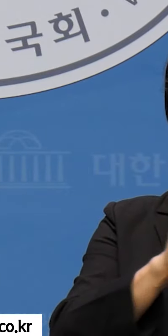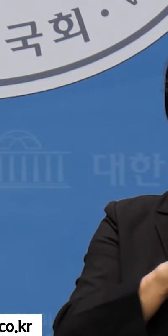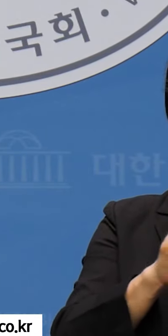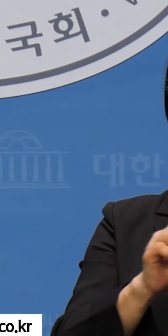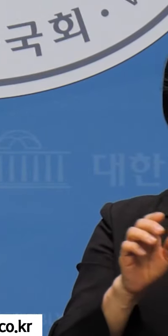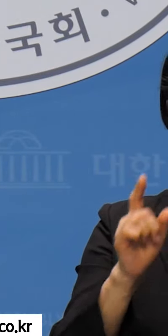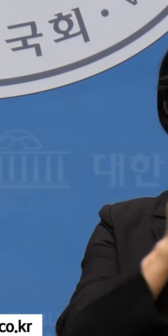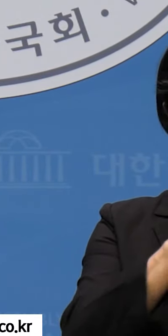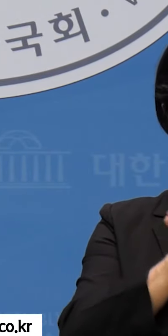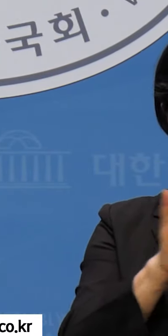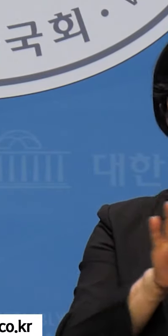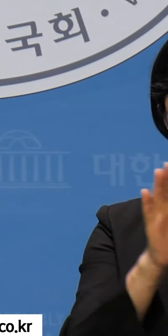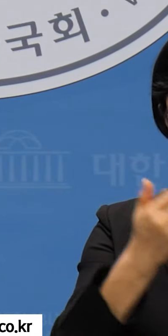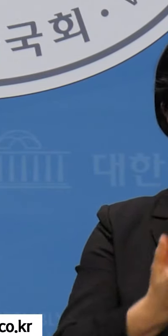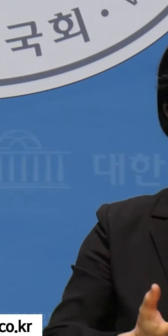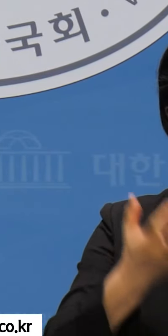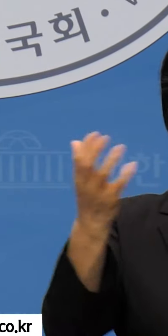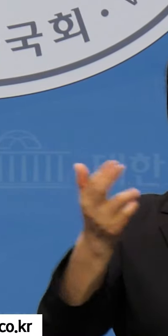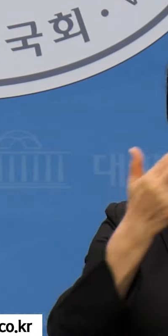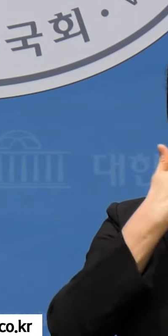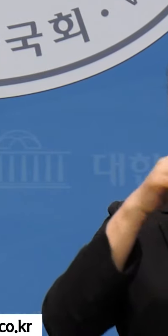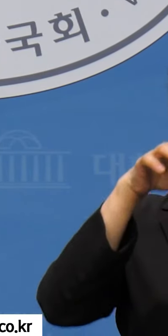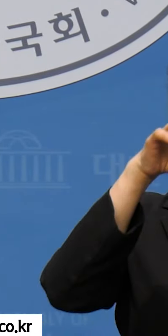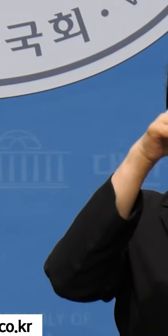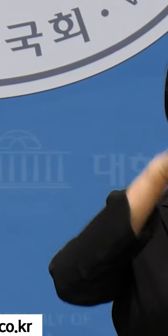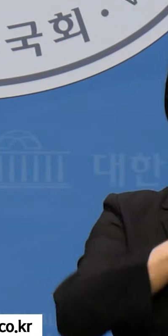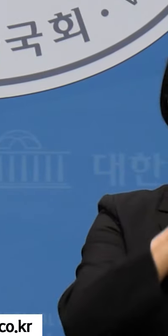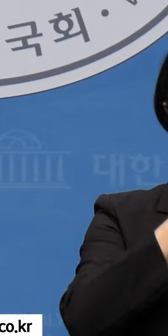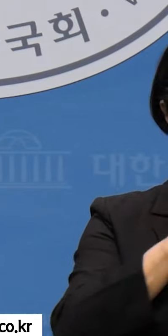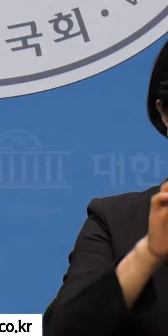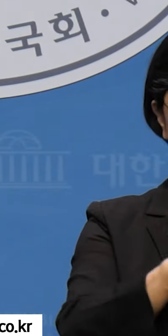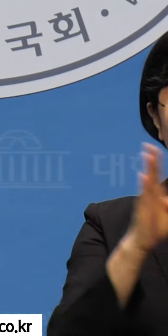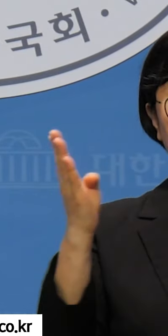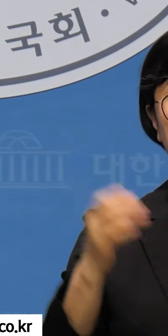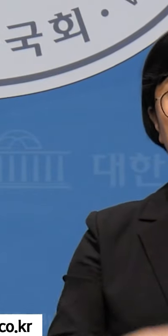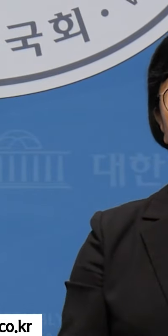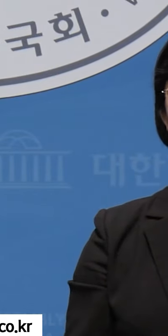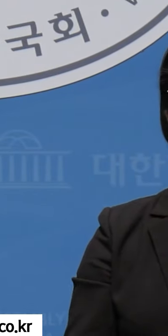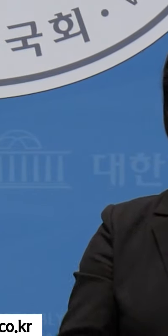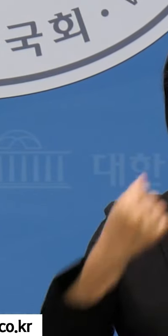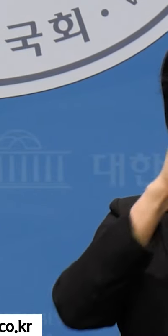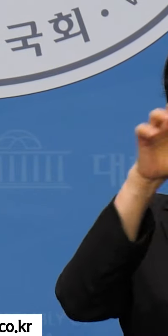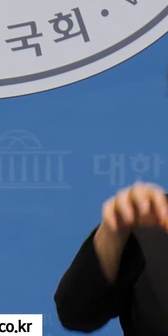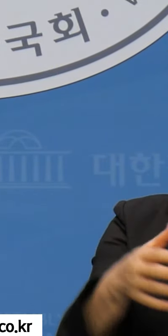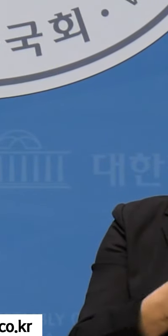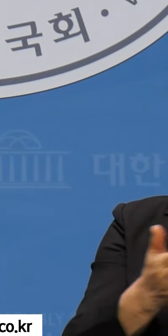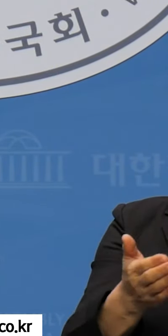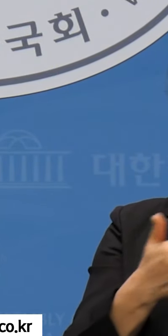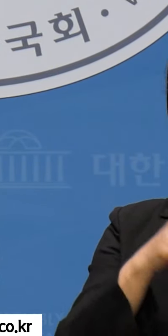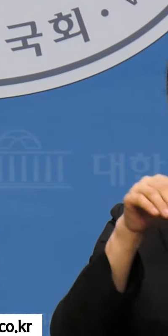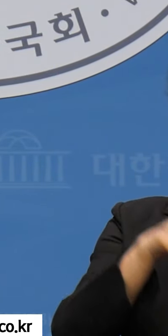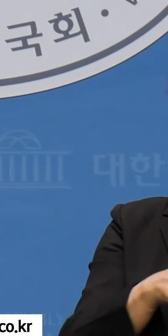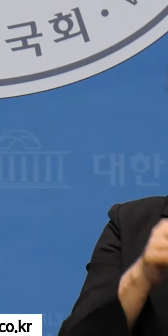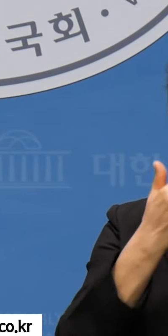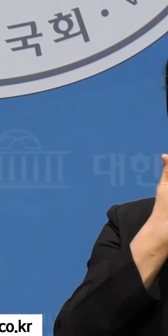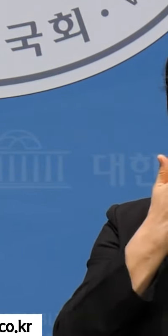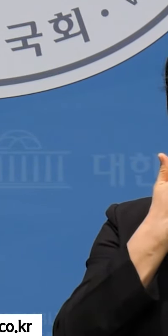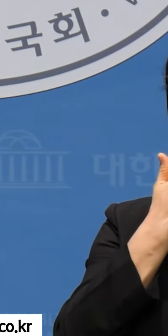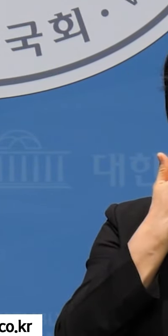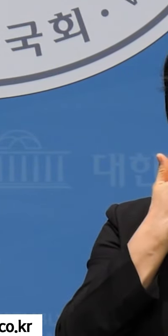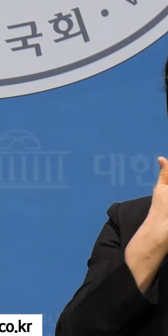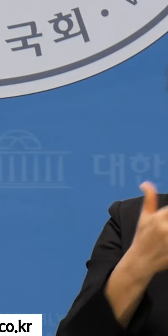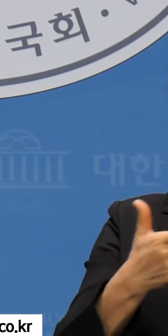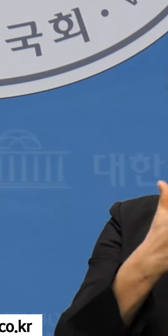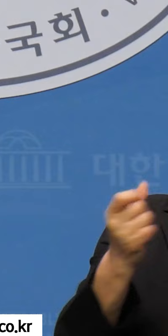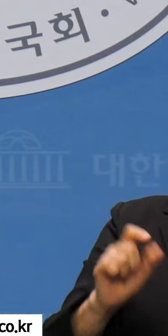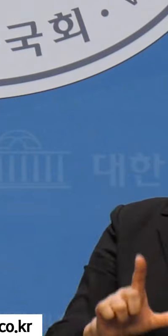수개표처럼 투표함 이동 없이 투표한 곳에서 바로 개표하라. 대만은 사전투표는 없고